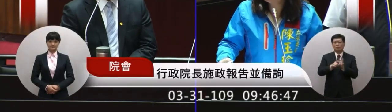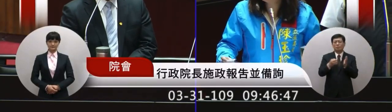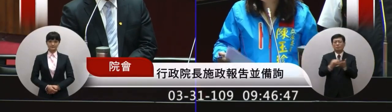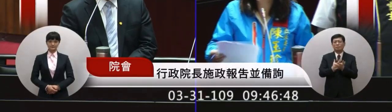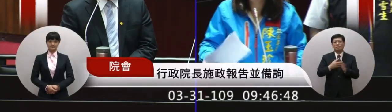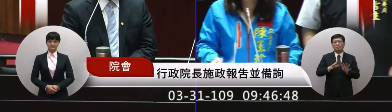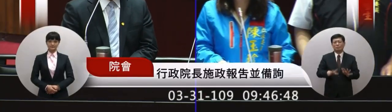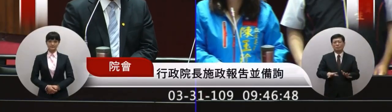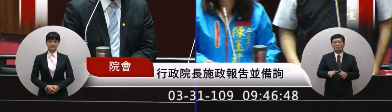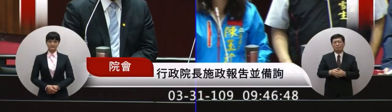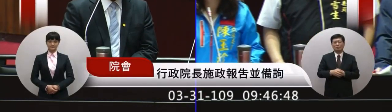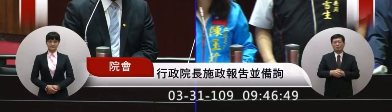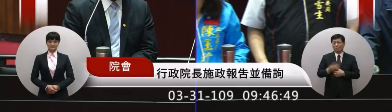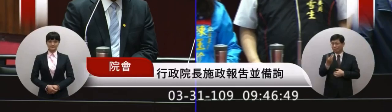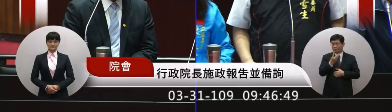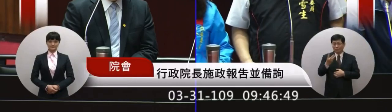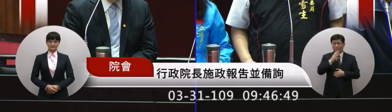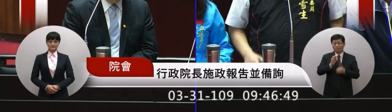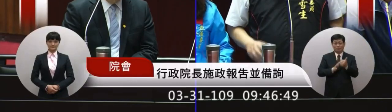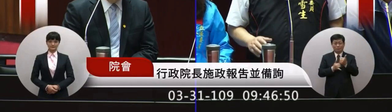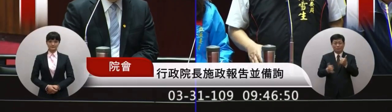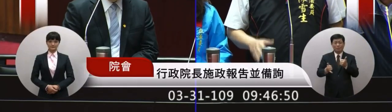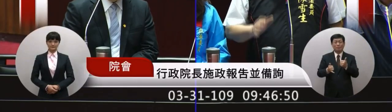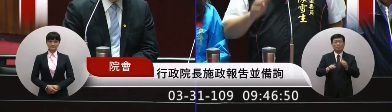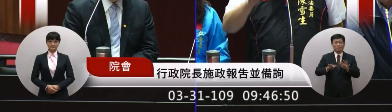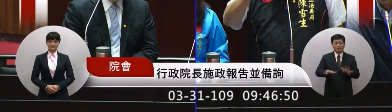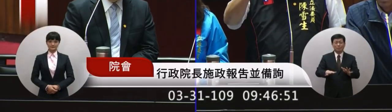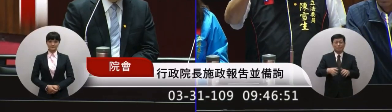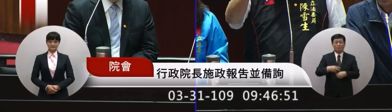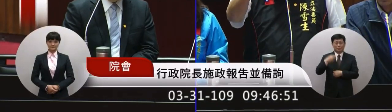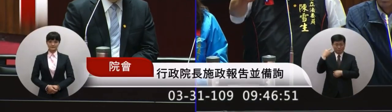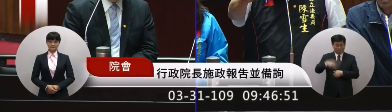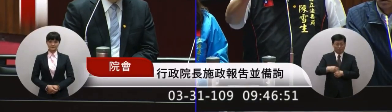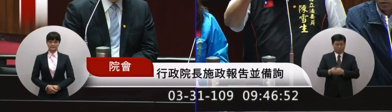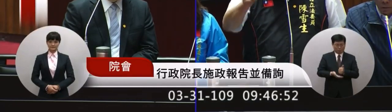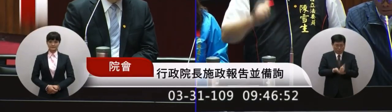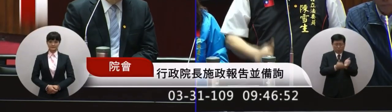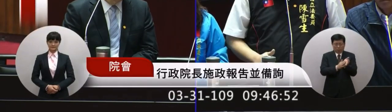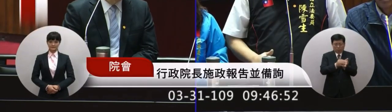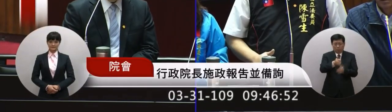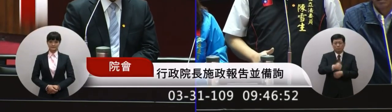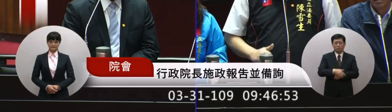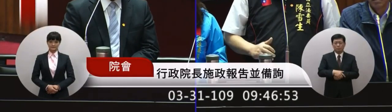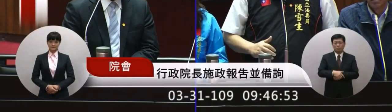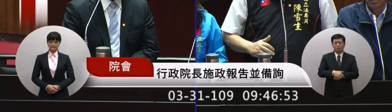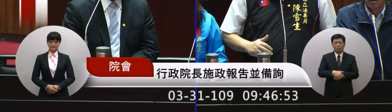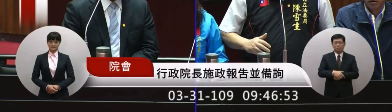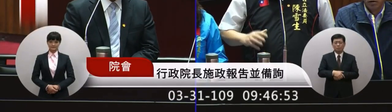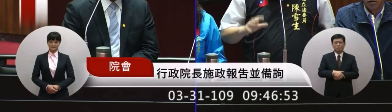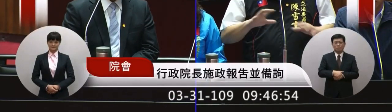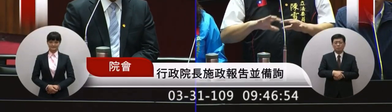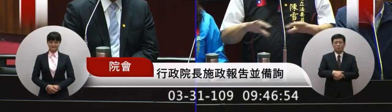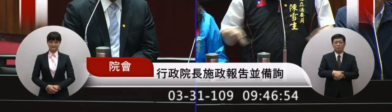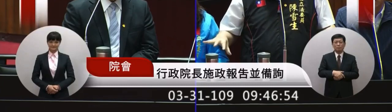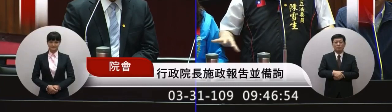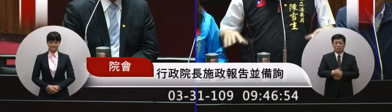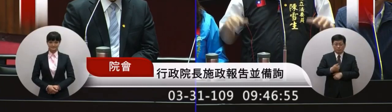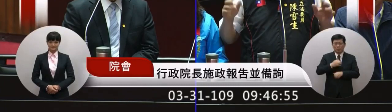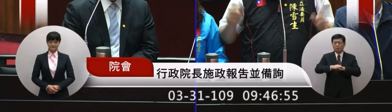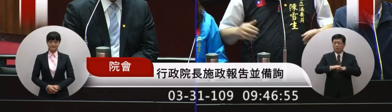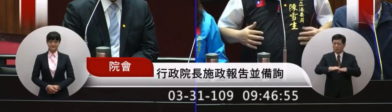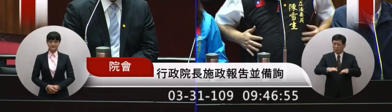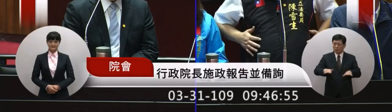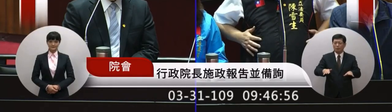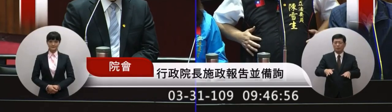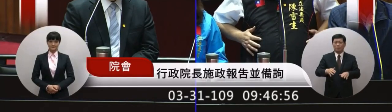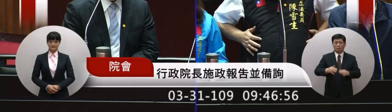哈、哦，我们三位里长的委员呐、啊，在这个地方向您表示肯定跟敬意哈、哦，这个心平气和